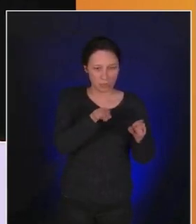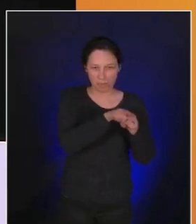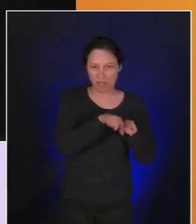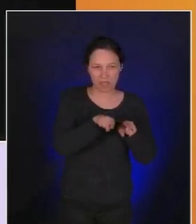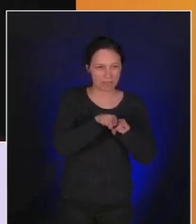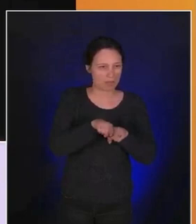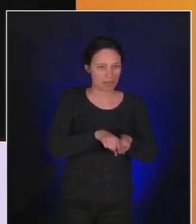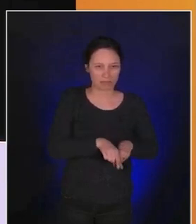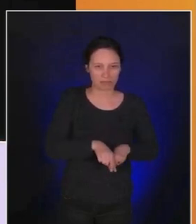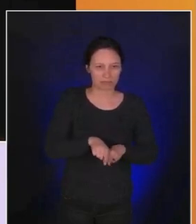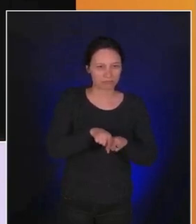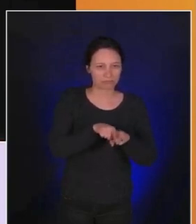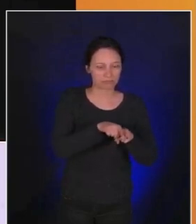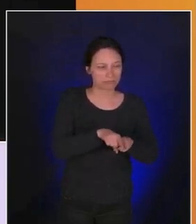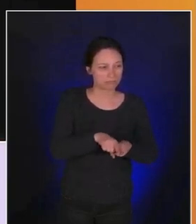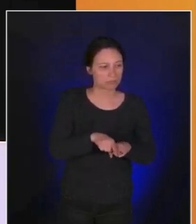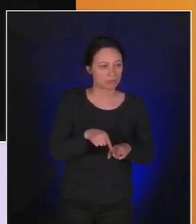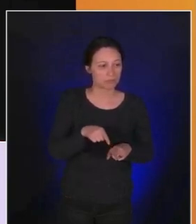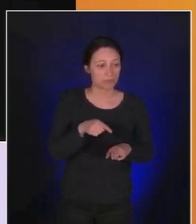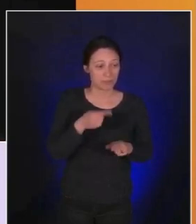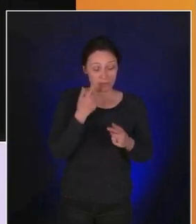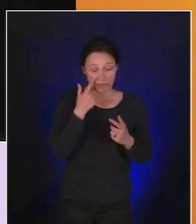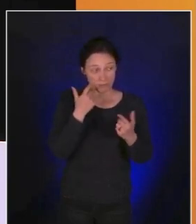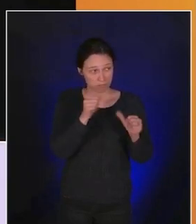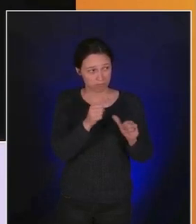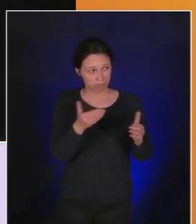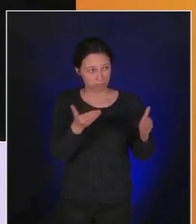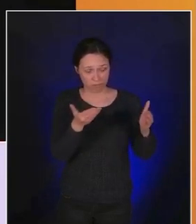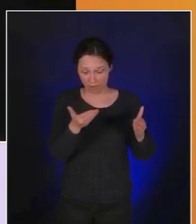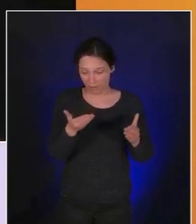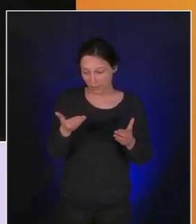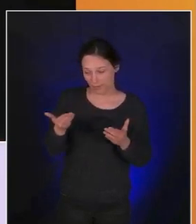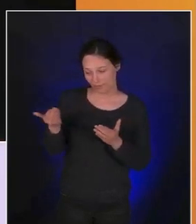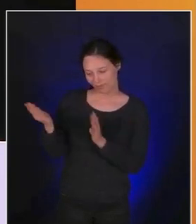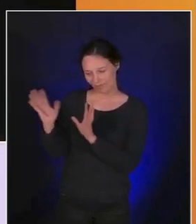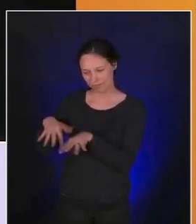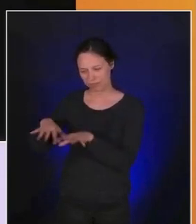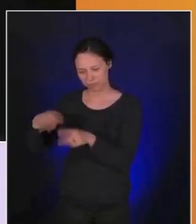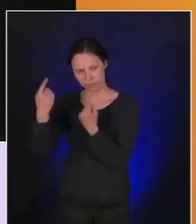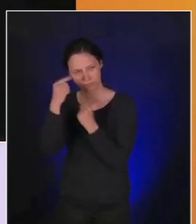Elle montre que leur réponse à nos protestations passe par la répression.